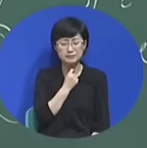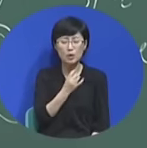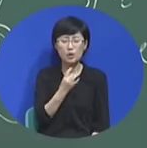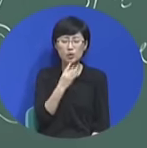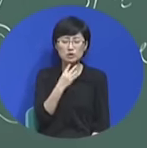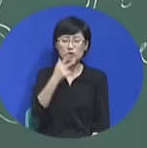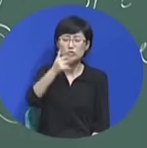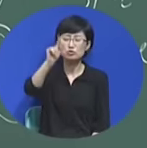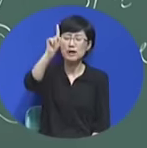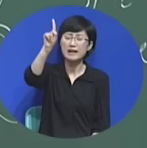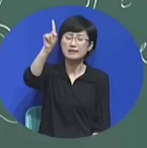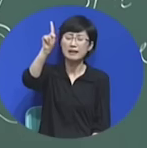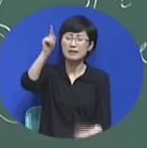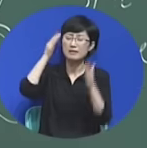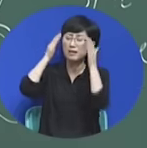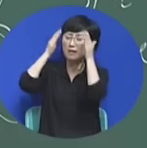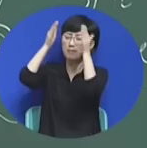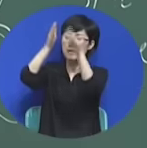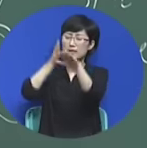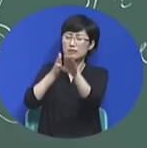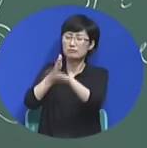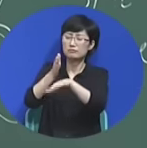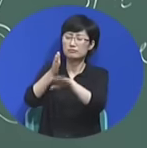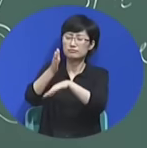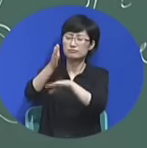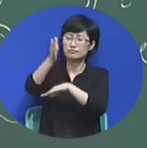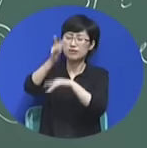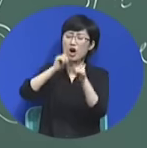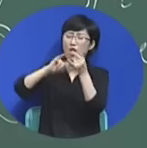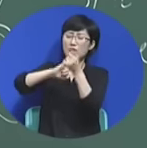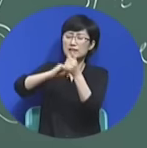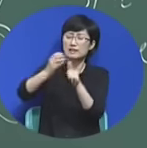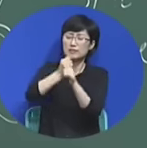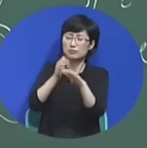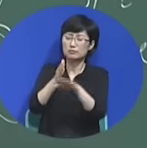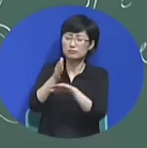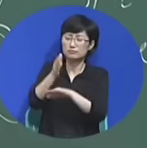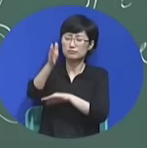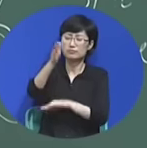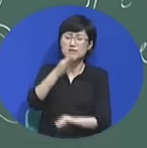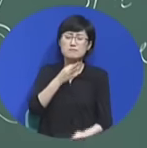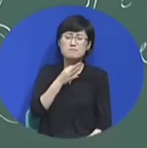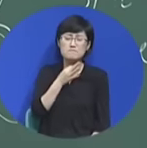让我们的人生成为照着神的计划生活的人生. 오직 주만 바라보는 우리의 언약 잡은 자가 되게 하여 주시옵소서.